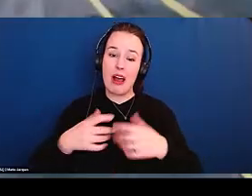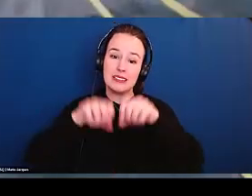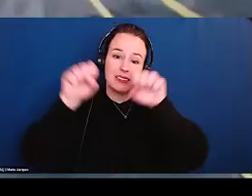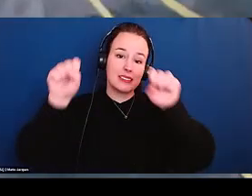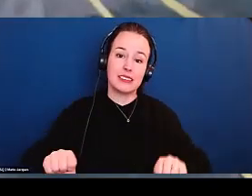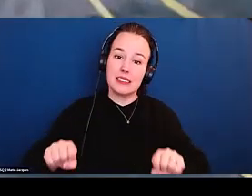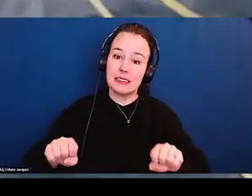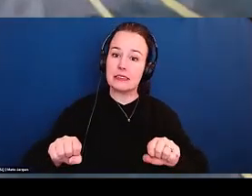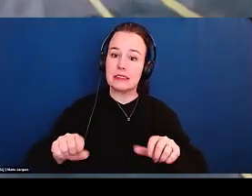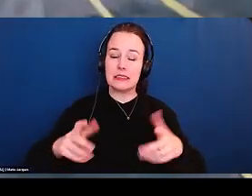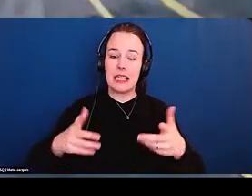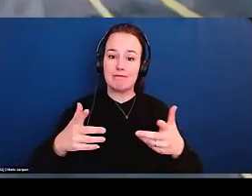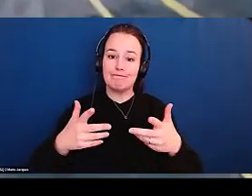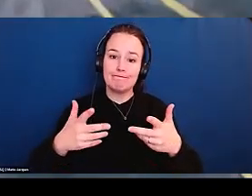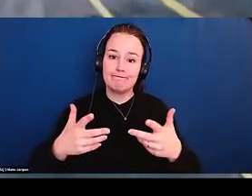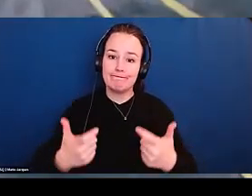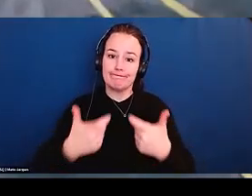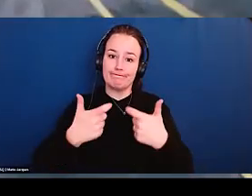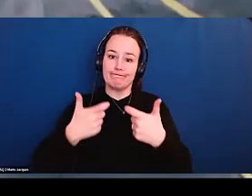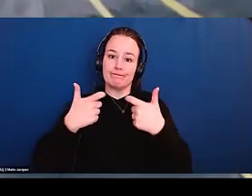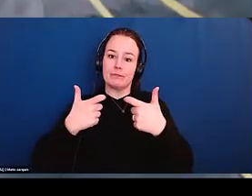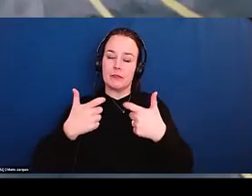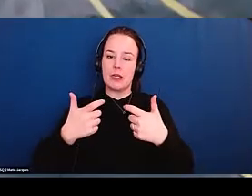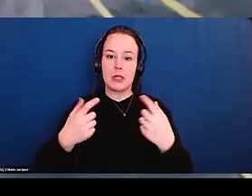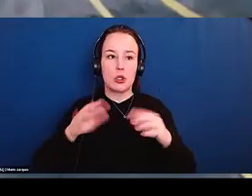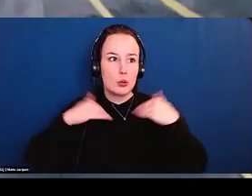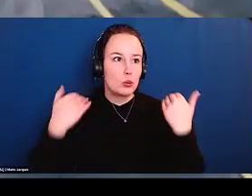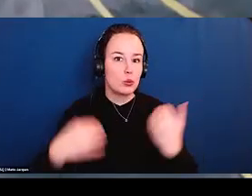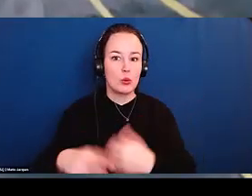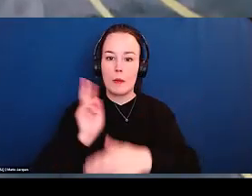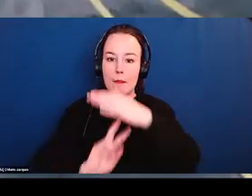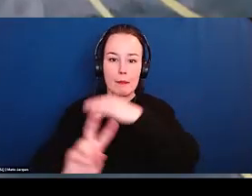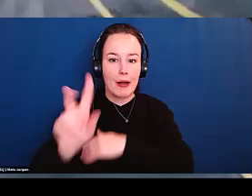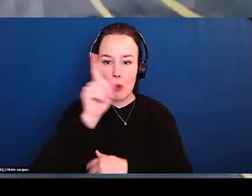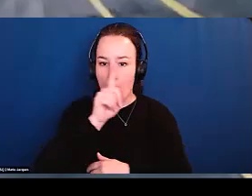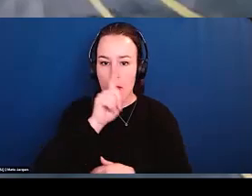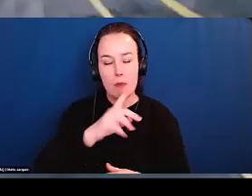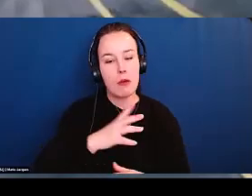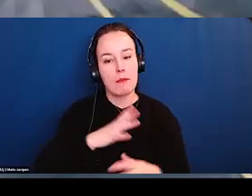sont présentes et on ne peut pas forcément toujours les anticiper.